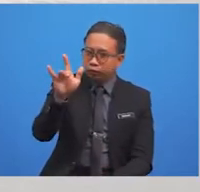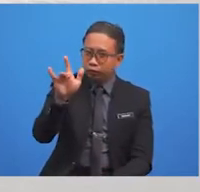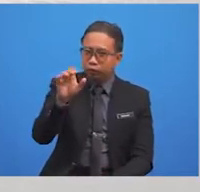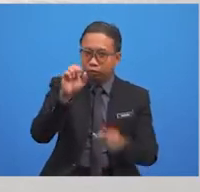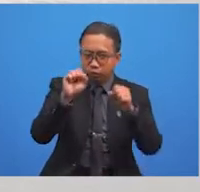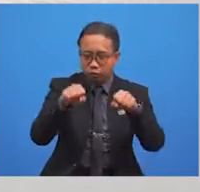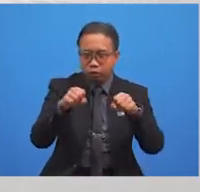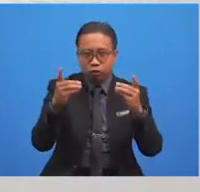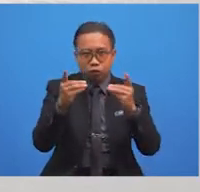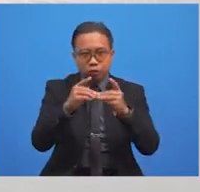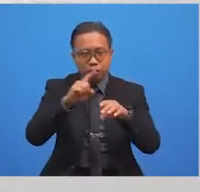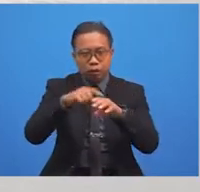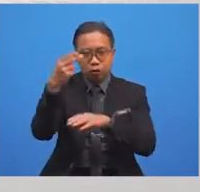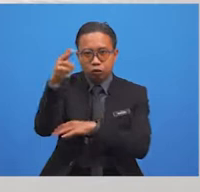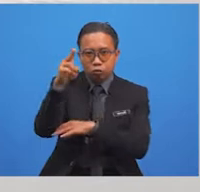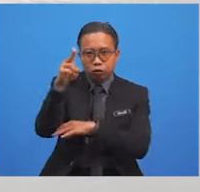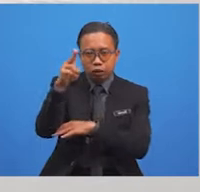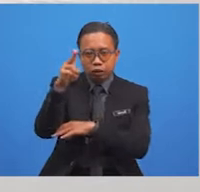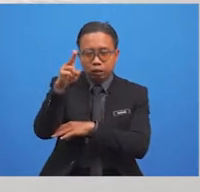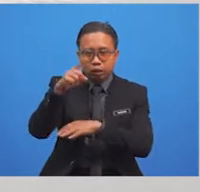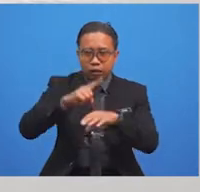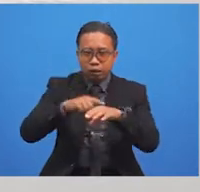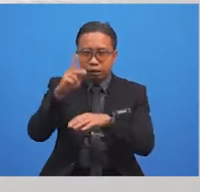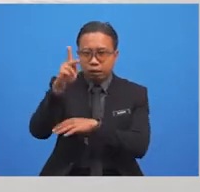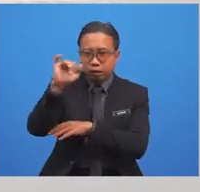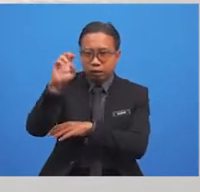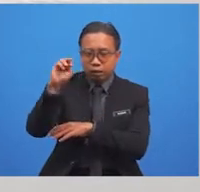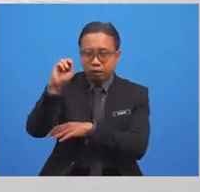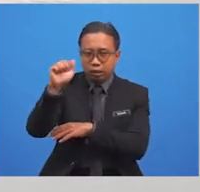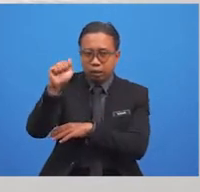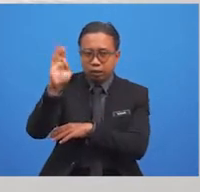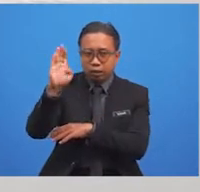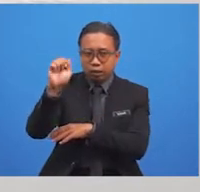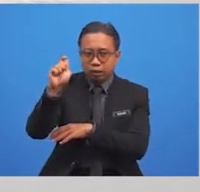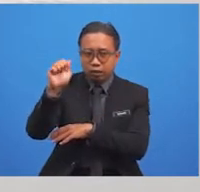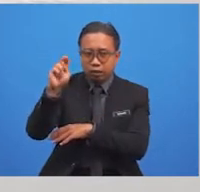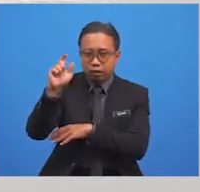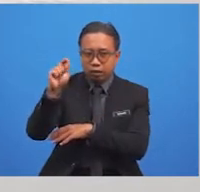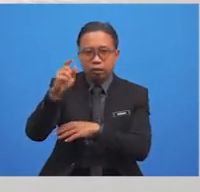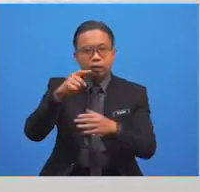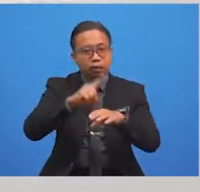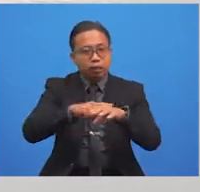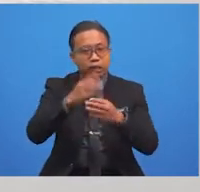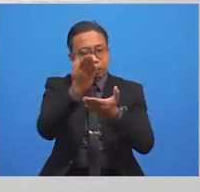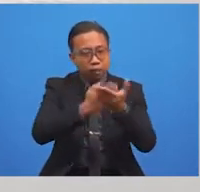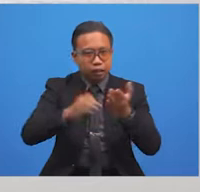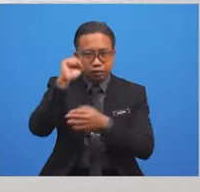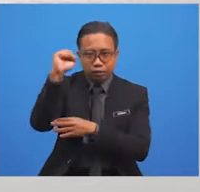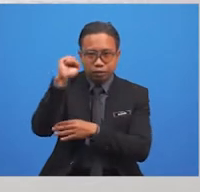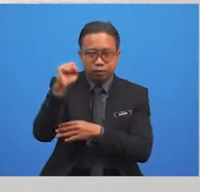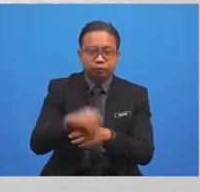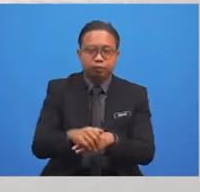boleh ditemui di hutan sekitar Kinabatangan, Tambin dan Tengah Sabah.